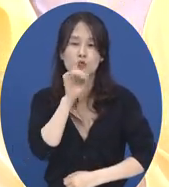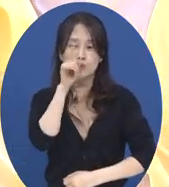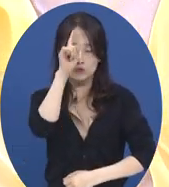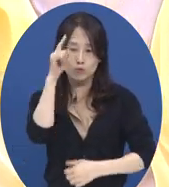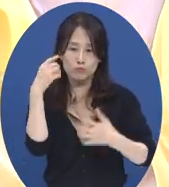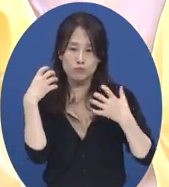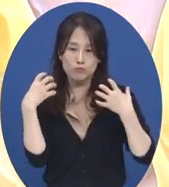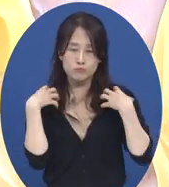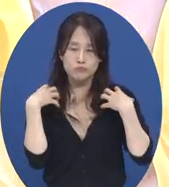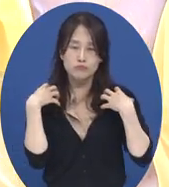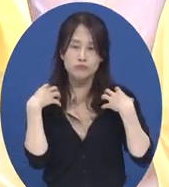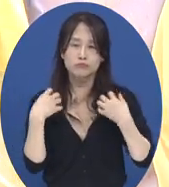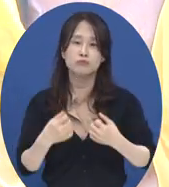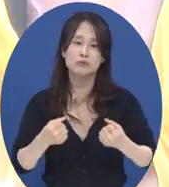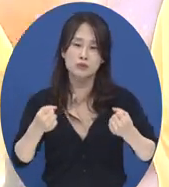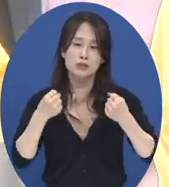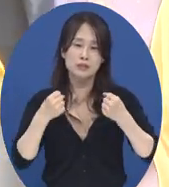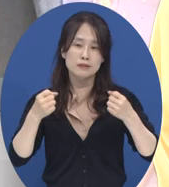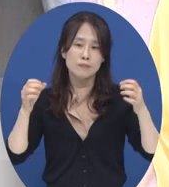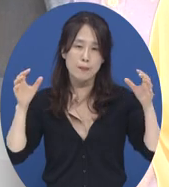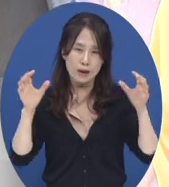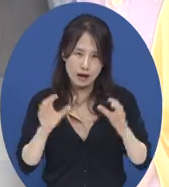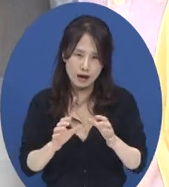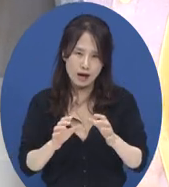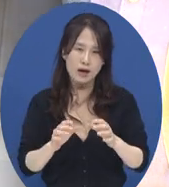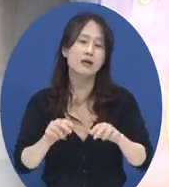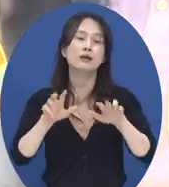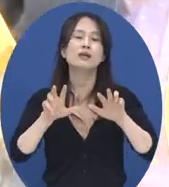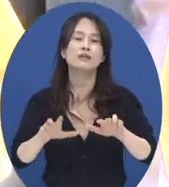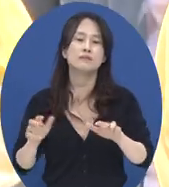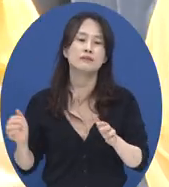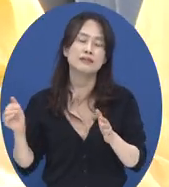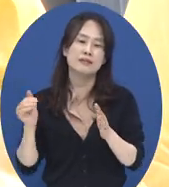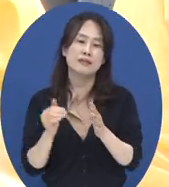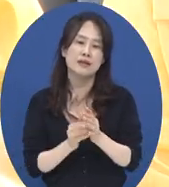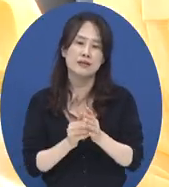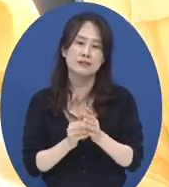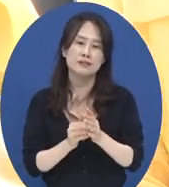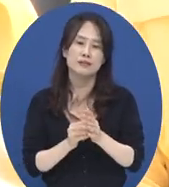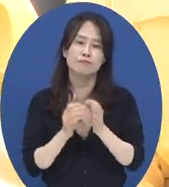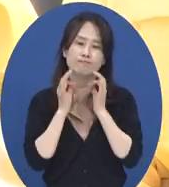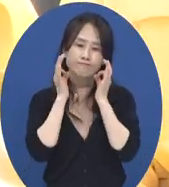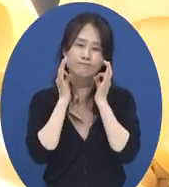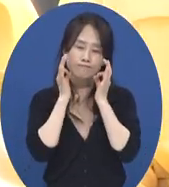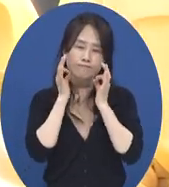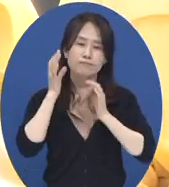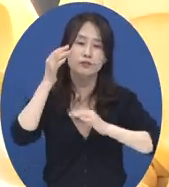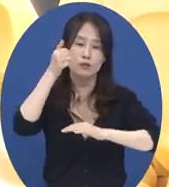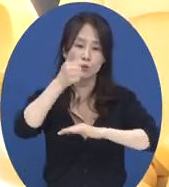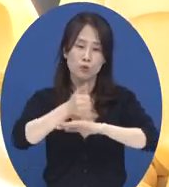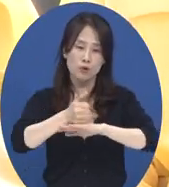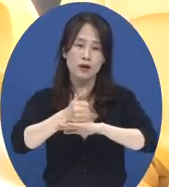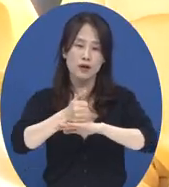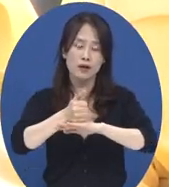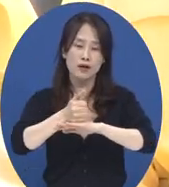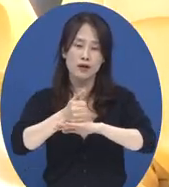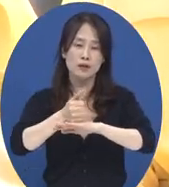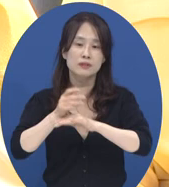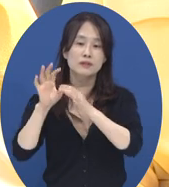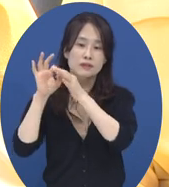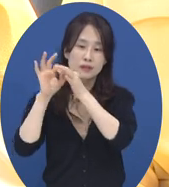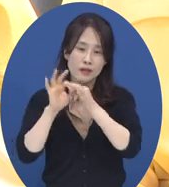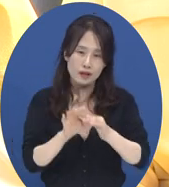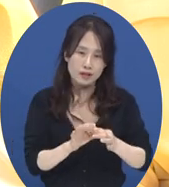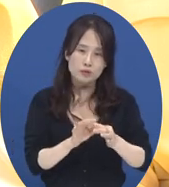또 자치체와 중앙정부가 협력을 해가면서 지금까지 쌓아온